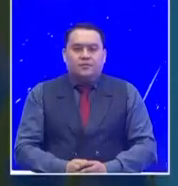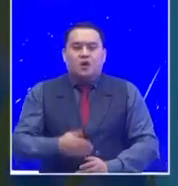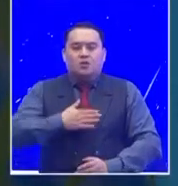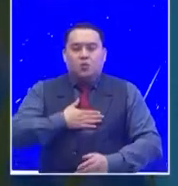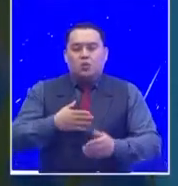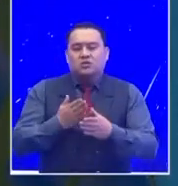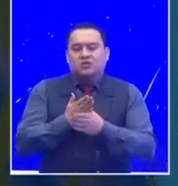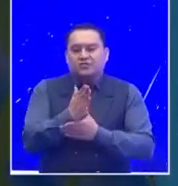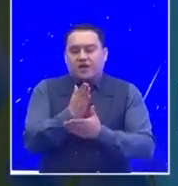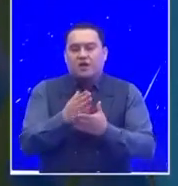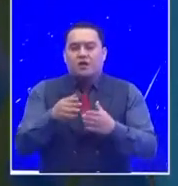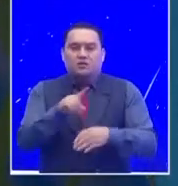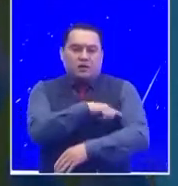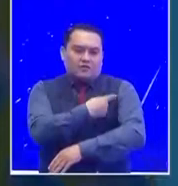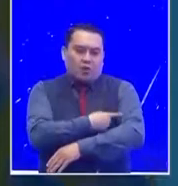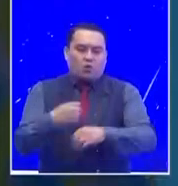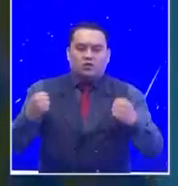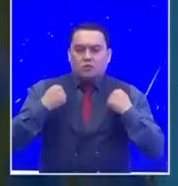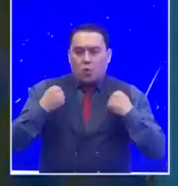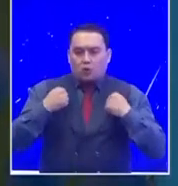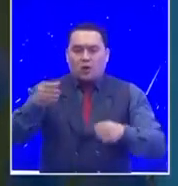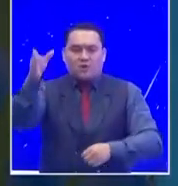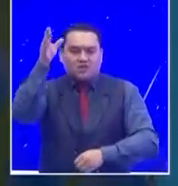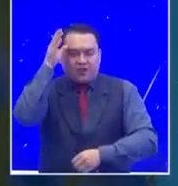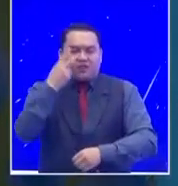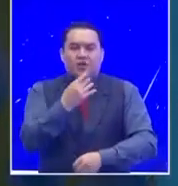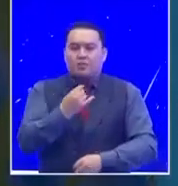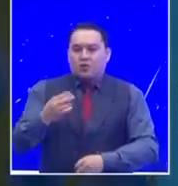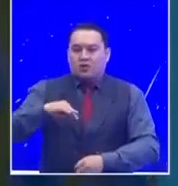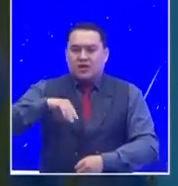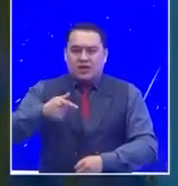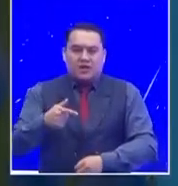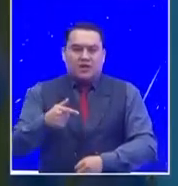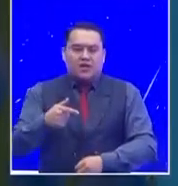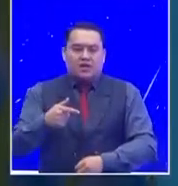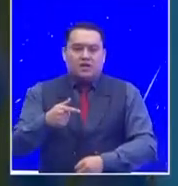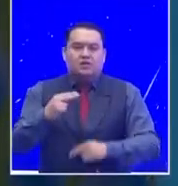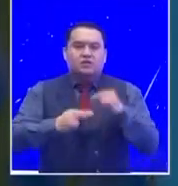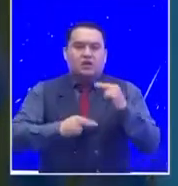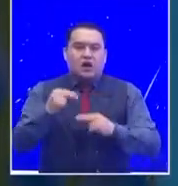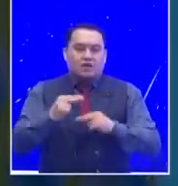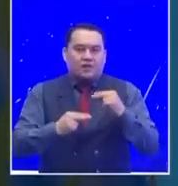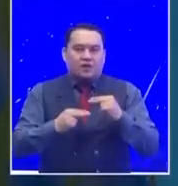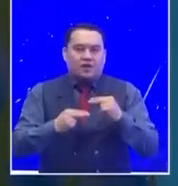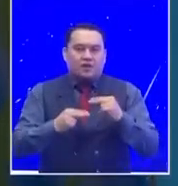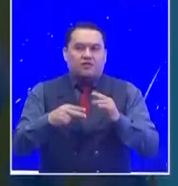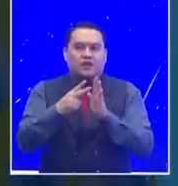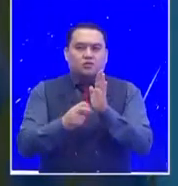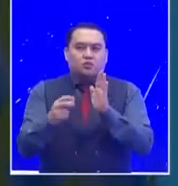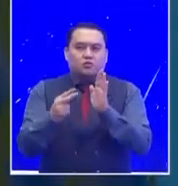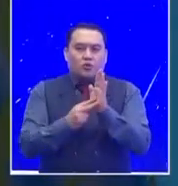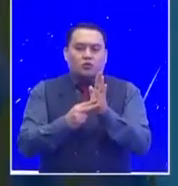сферу образования, здравоохранения, спорта. 2 миллиона тенге на жилищное строительство,